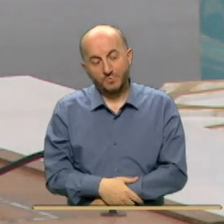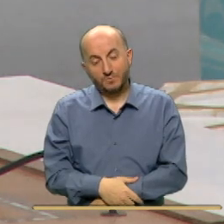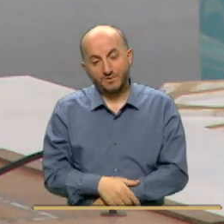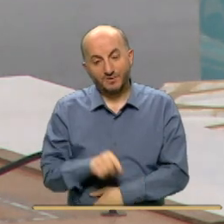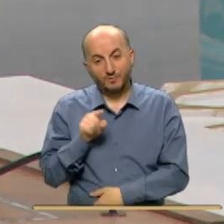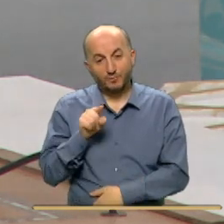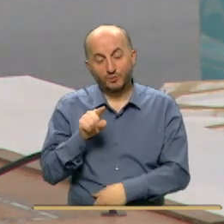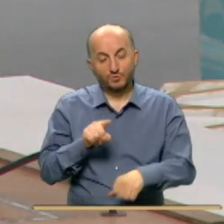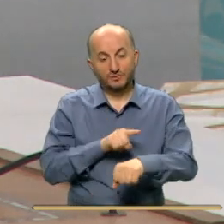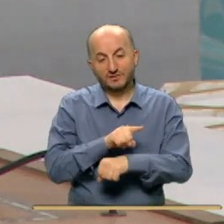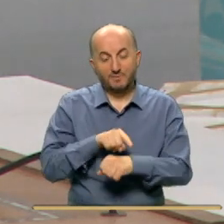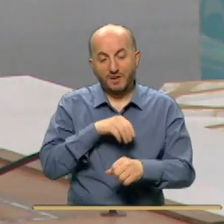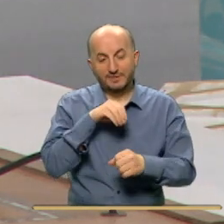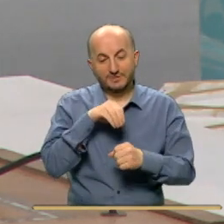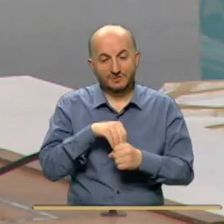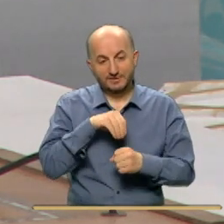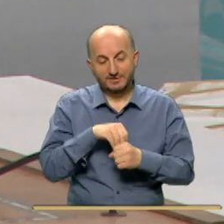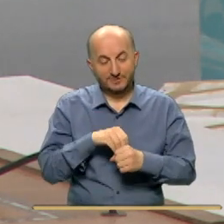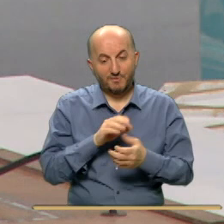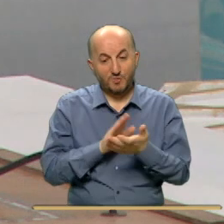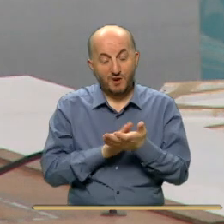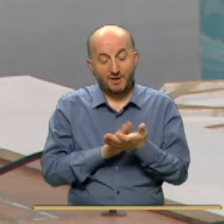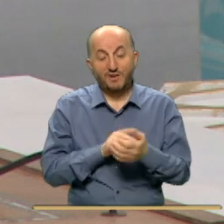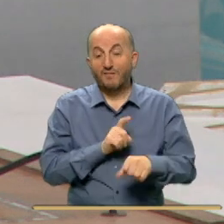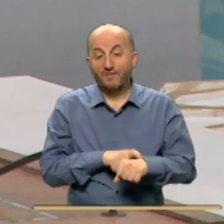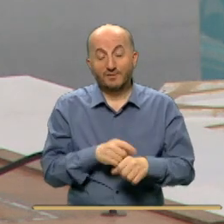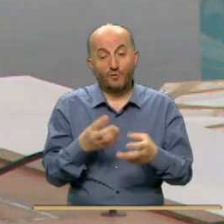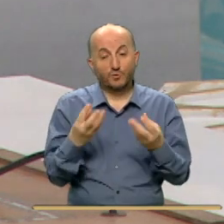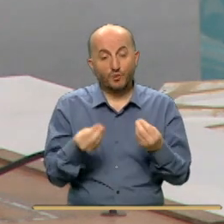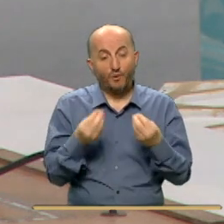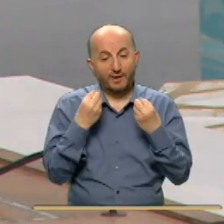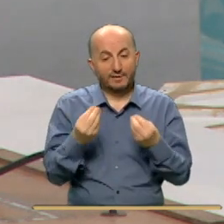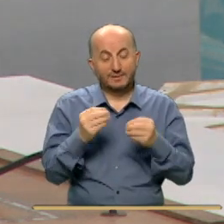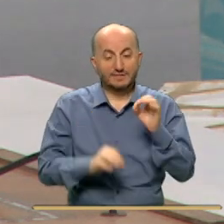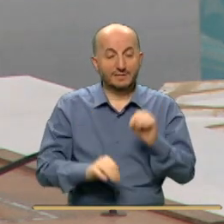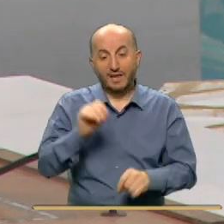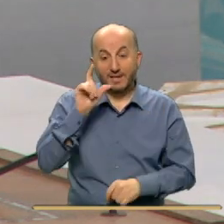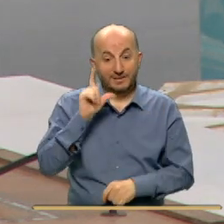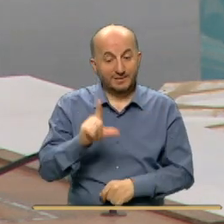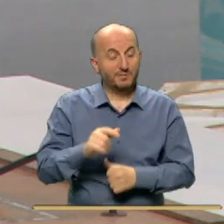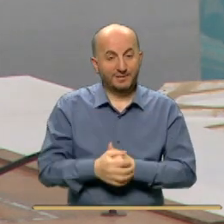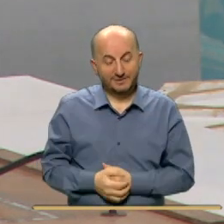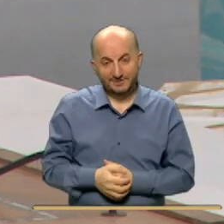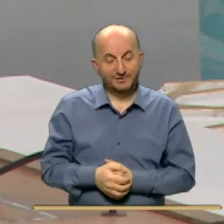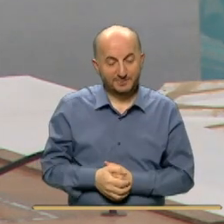Bu zaman dilimini, mübarek vakitleri çok iyi değerlendirmeliyiz.